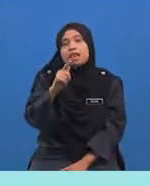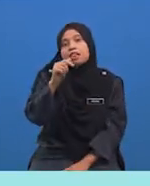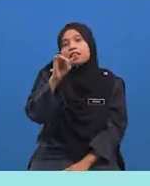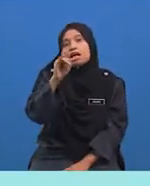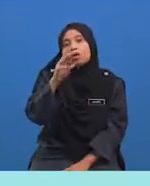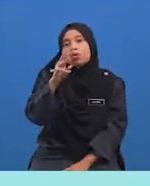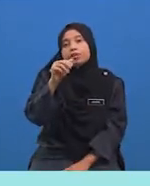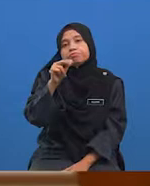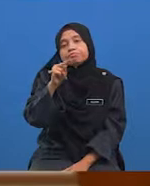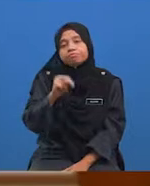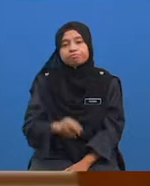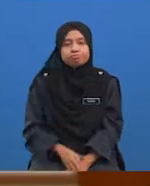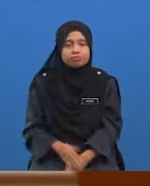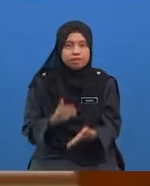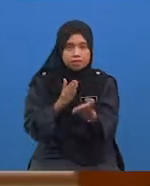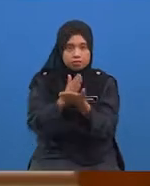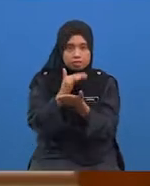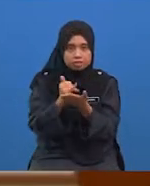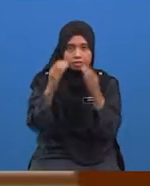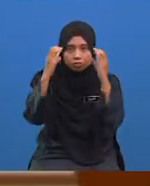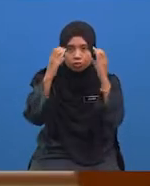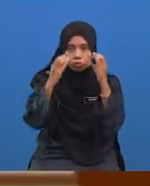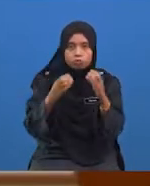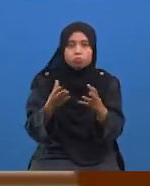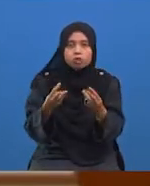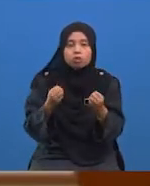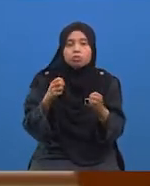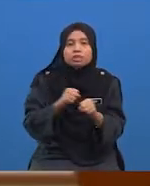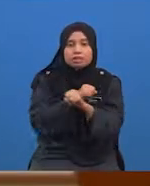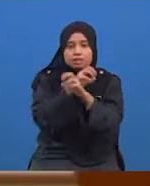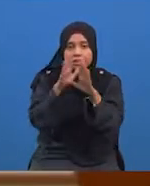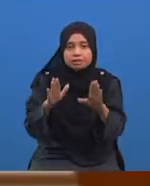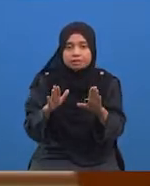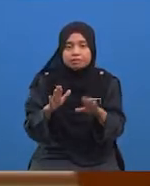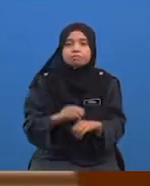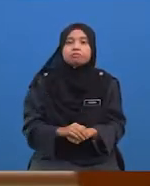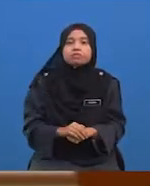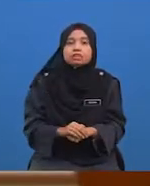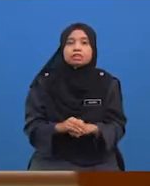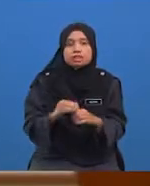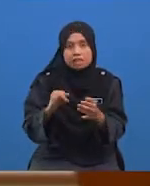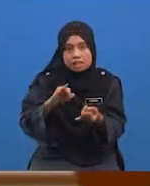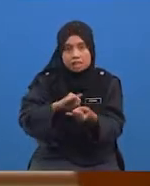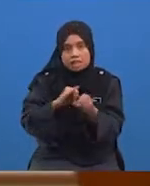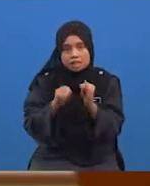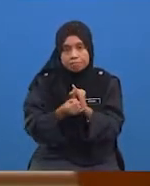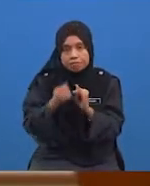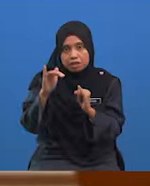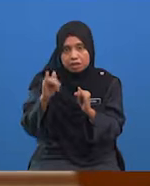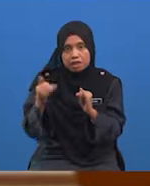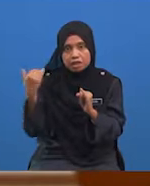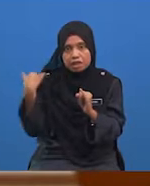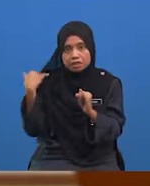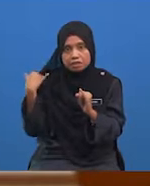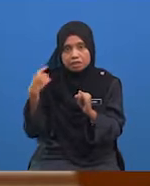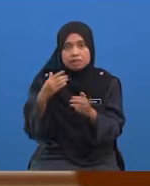utara. Seterusnya, cikgu ingin menerangkan serta menyenaraikan ciri iklim yang berada dalam